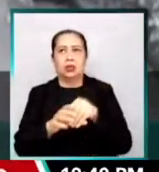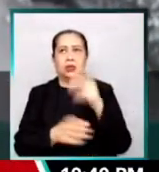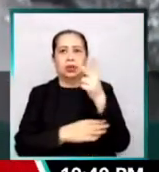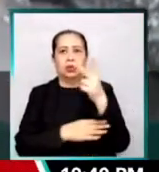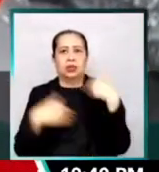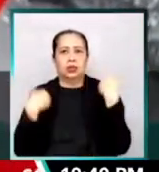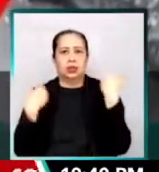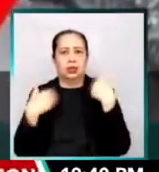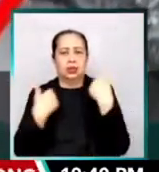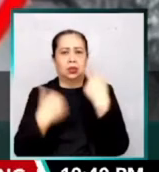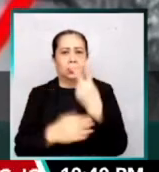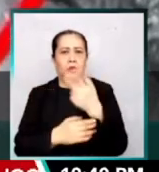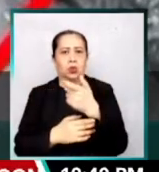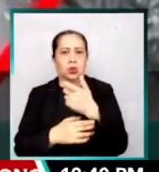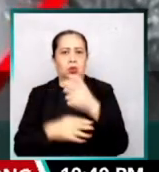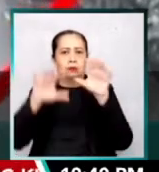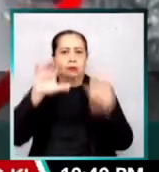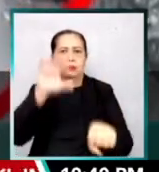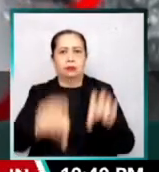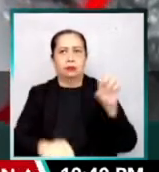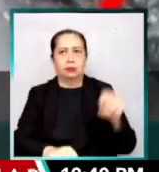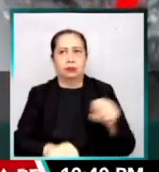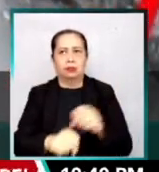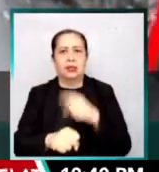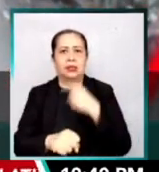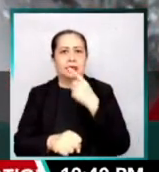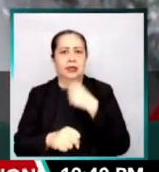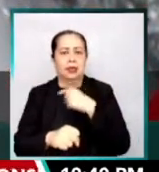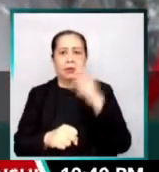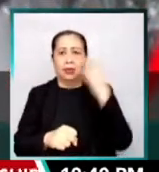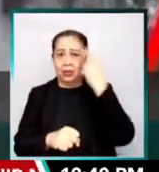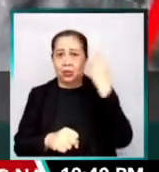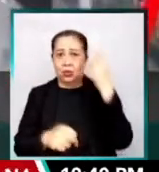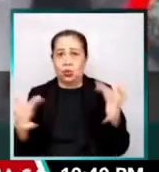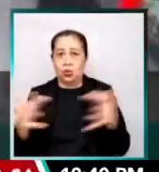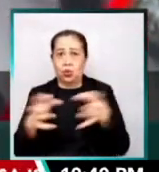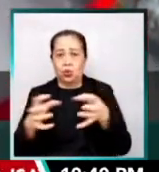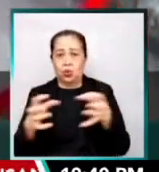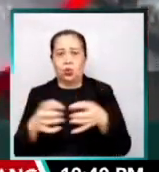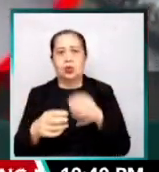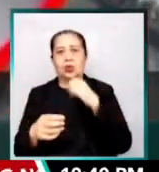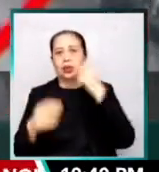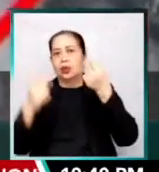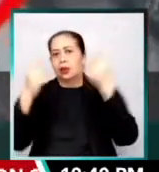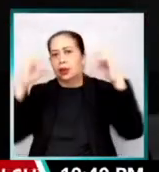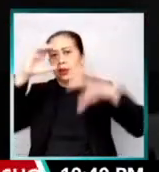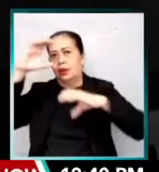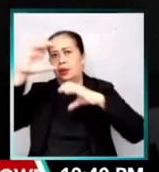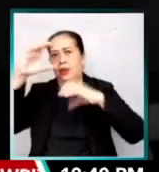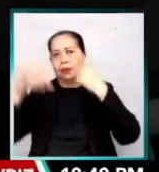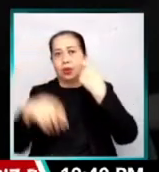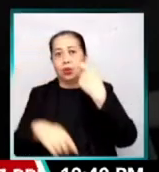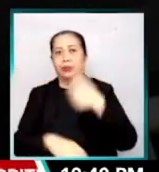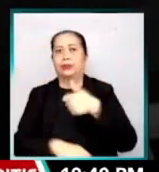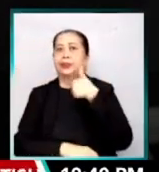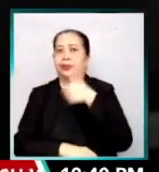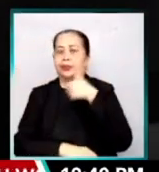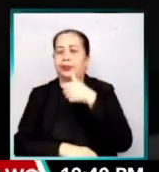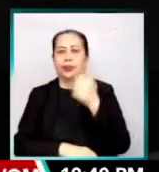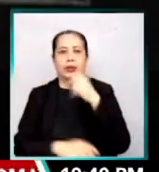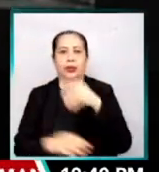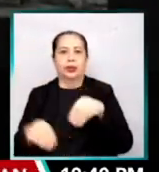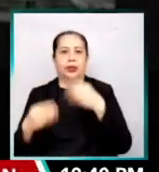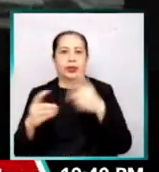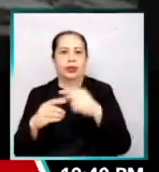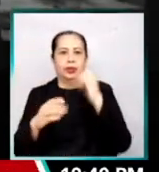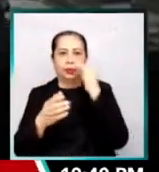2 gunman ang naaresto. Ang sinasabing pinagbulan ng gulo, hindi pagkakaintindihan dahil sa babae. Tumangging magbigay ng pahayag sa kamera ang